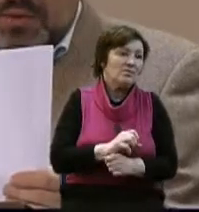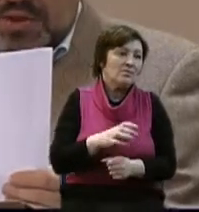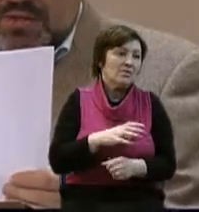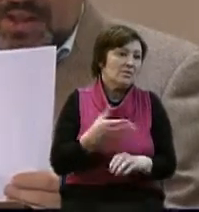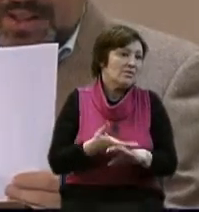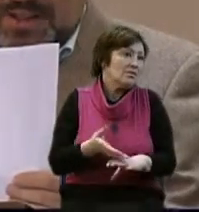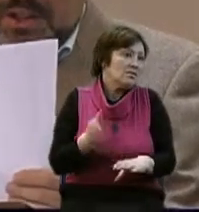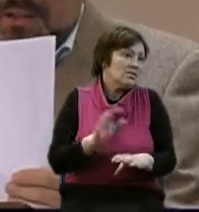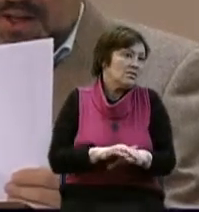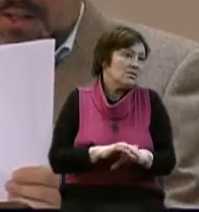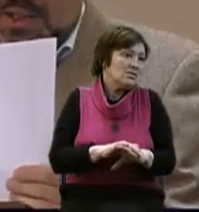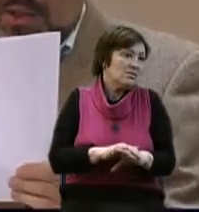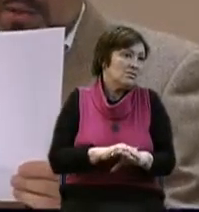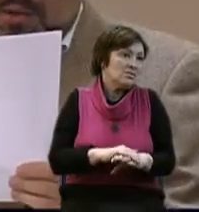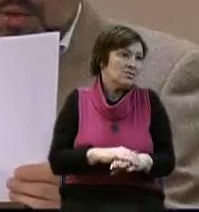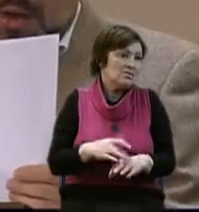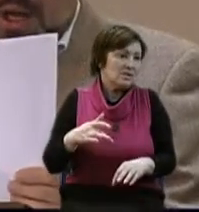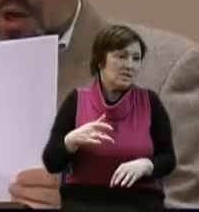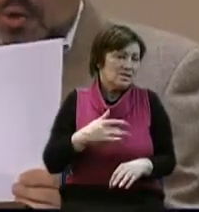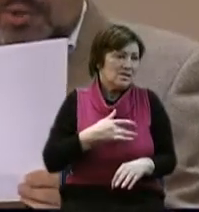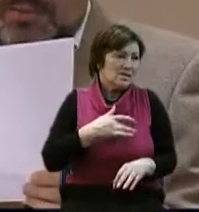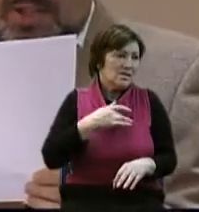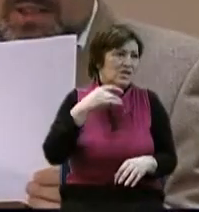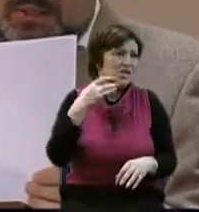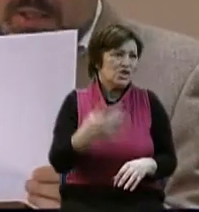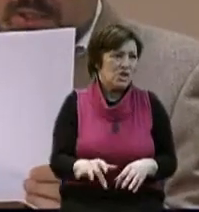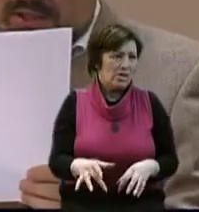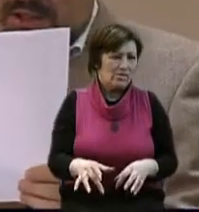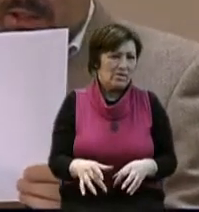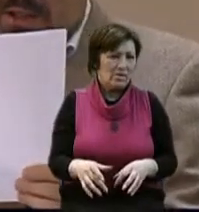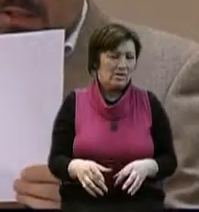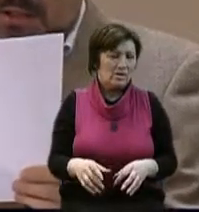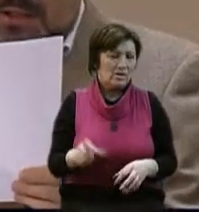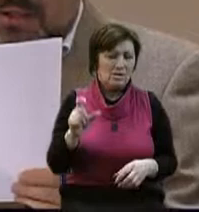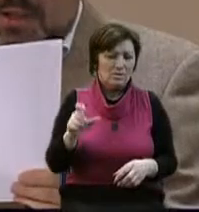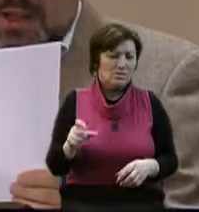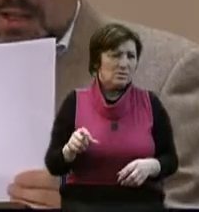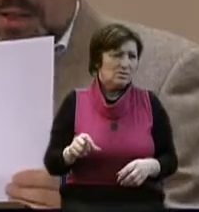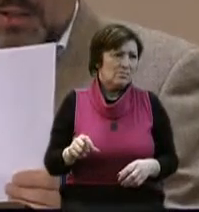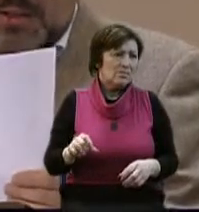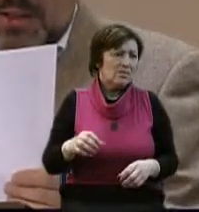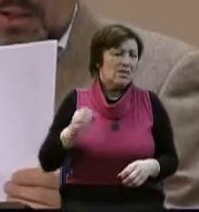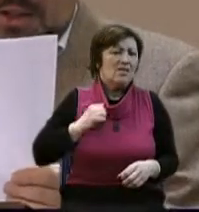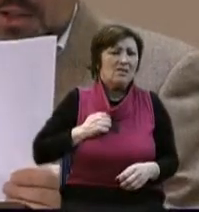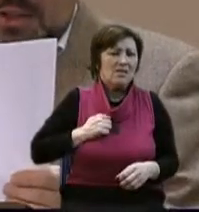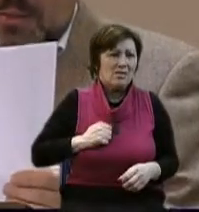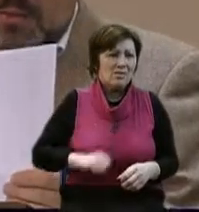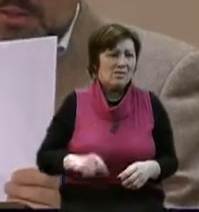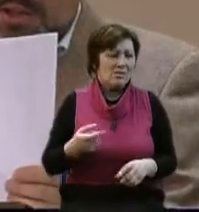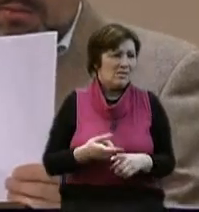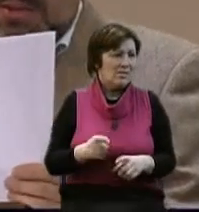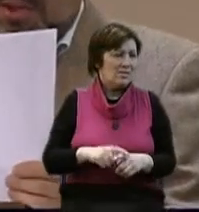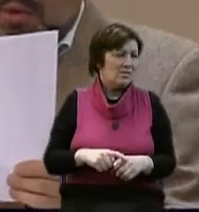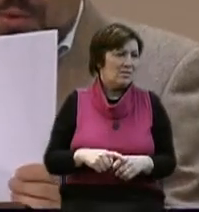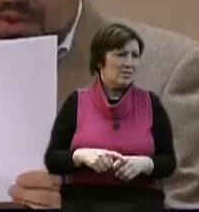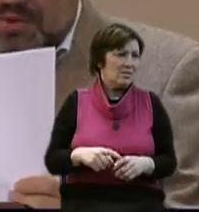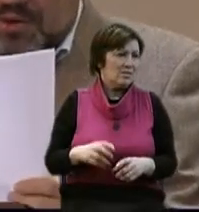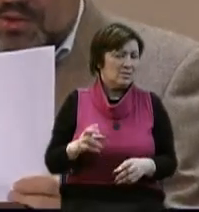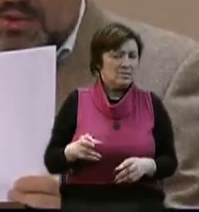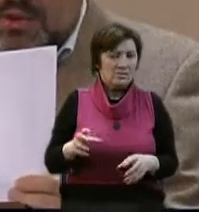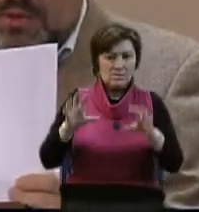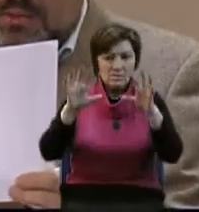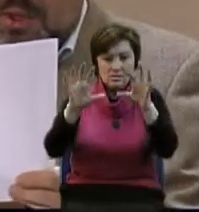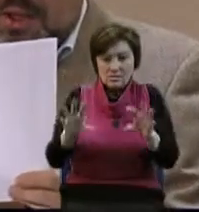бременем гнетущего разочарования и тревоги. Людям до смерти надоела эта система, навязанная нечестивыми мирскими